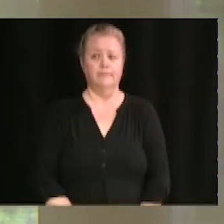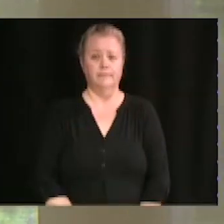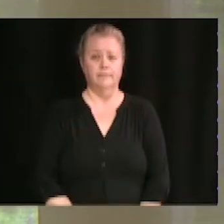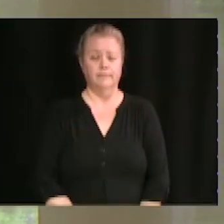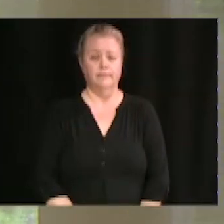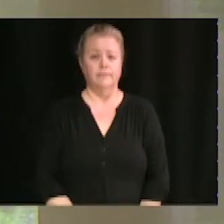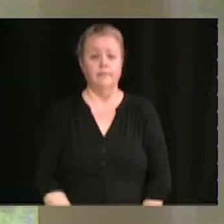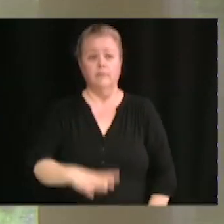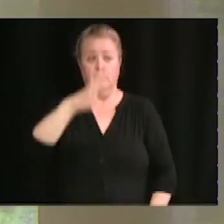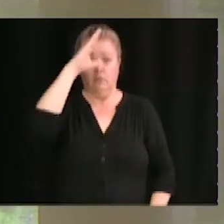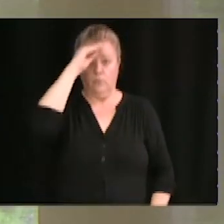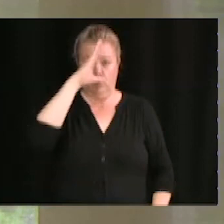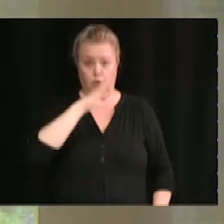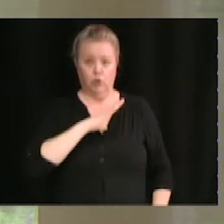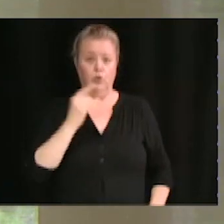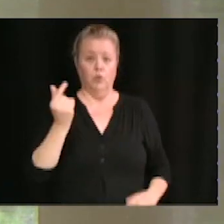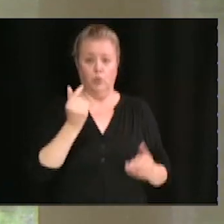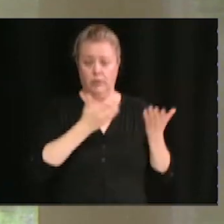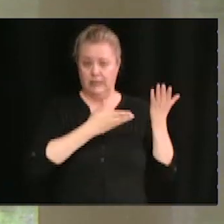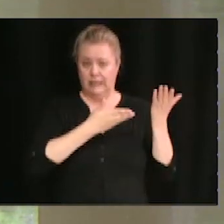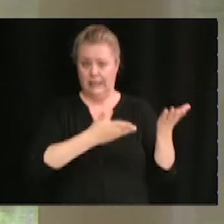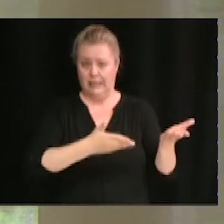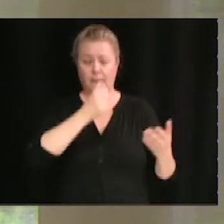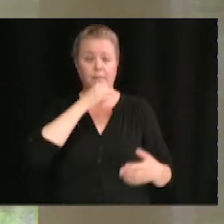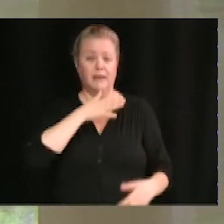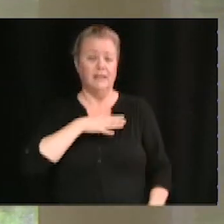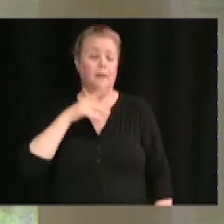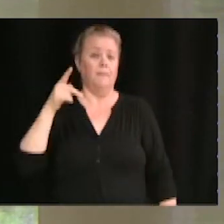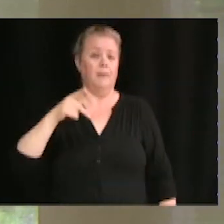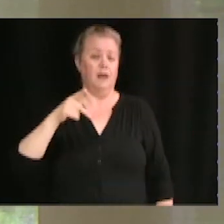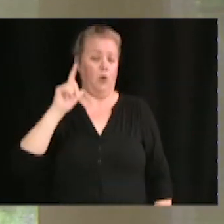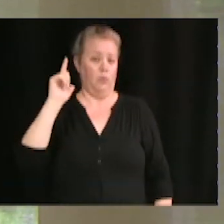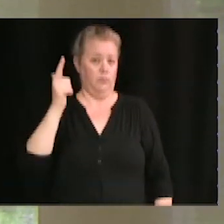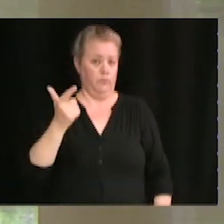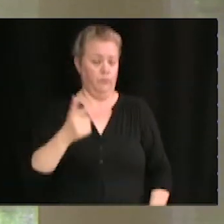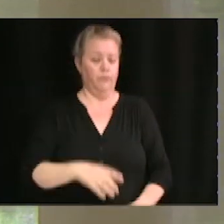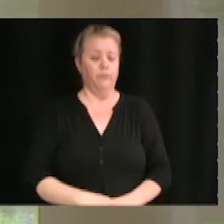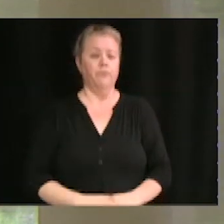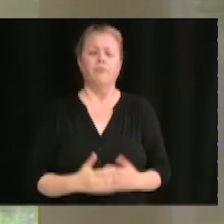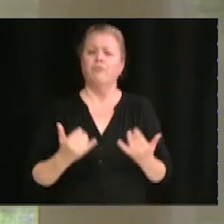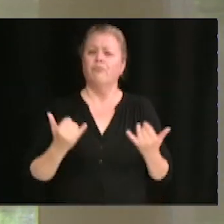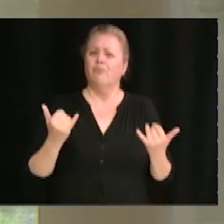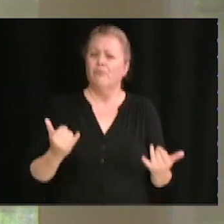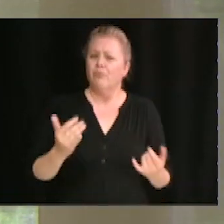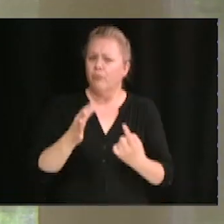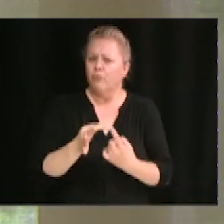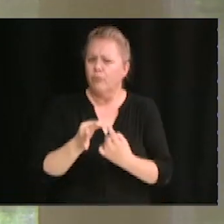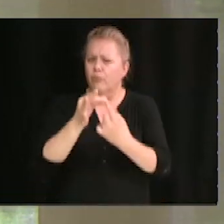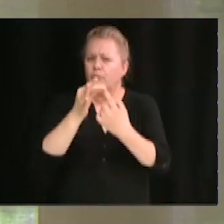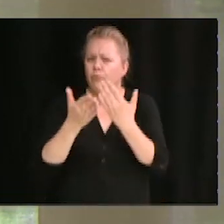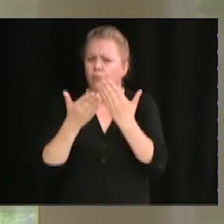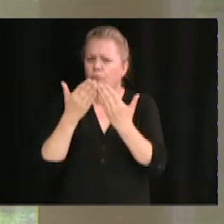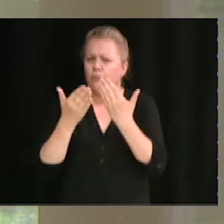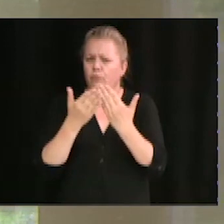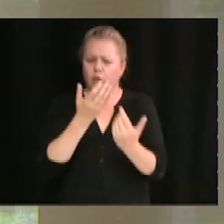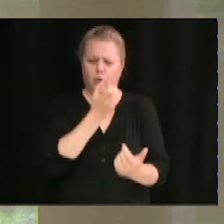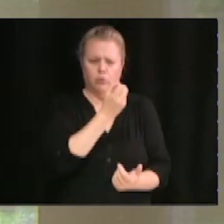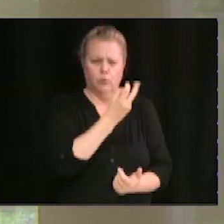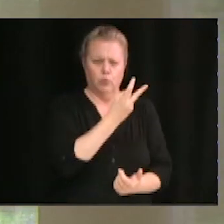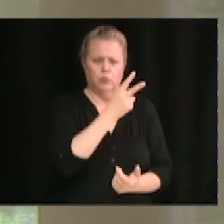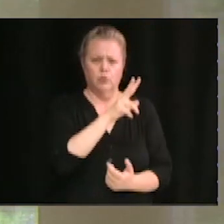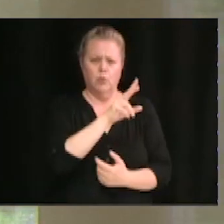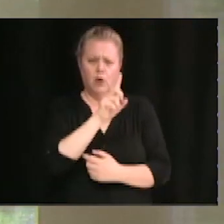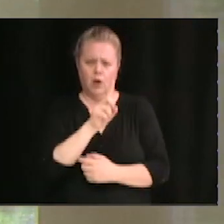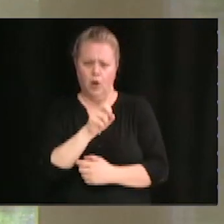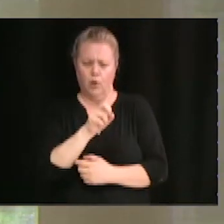M. Gauthier et Mme Pilon. Les dérogations mineures, M. Arcand, y a de 12.3.1 à 12